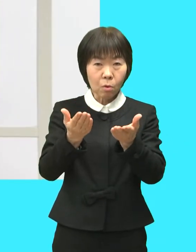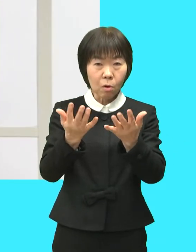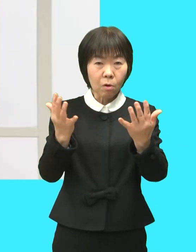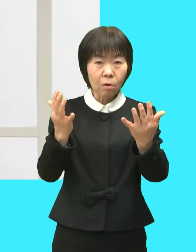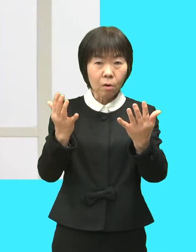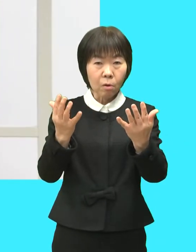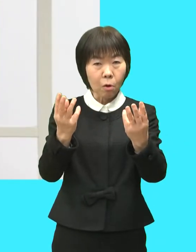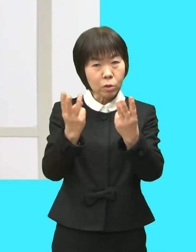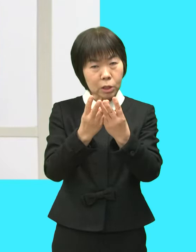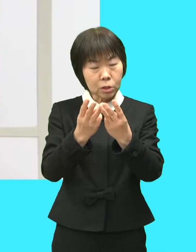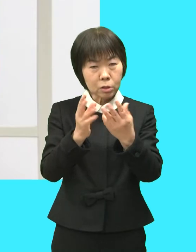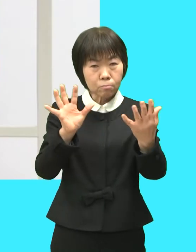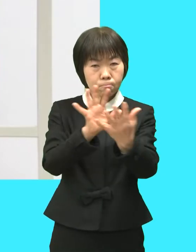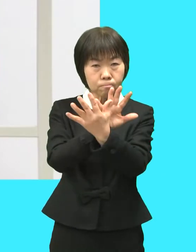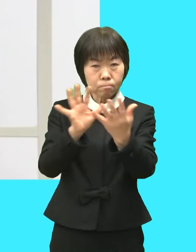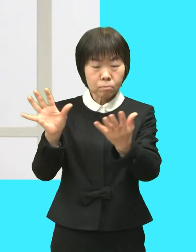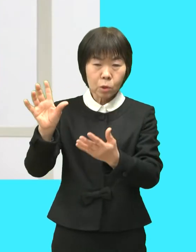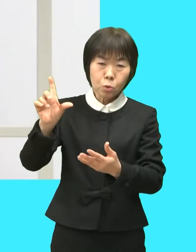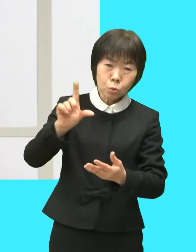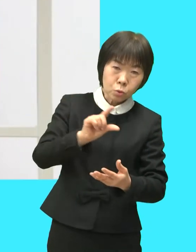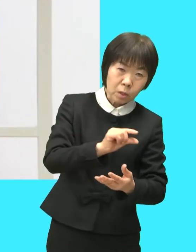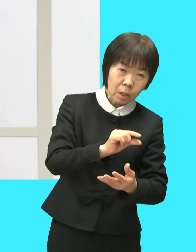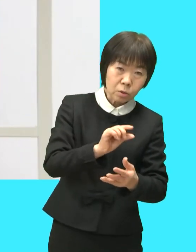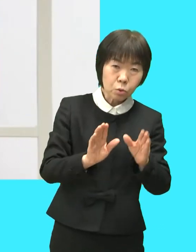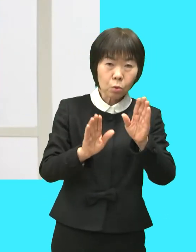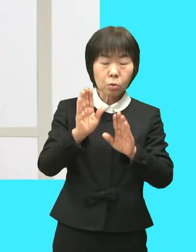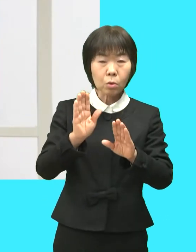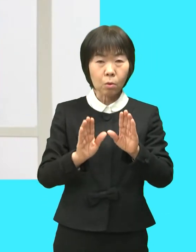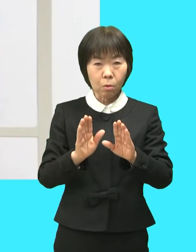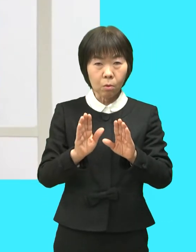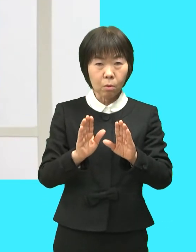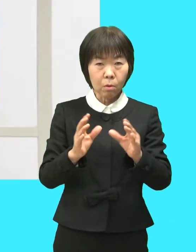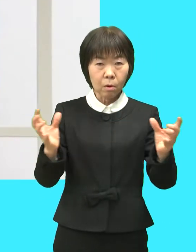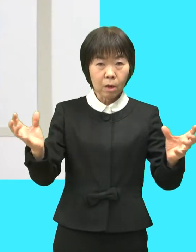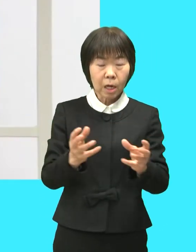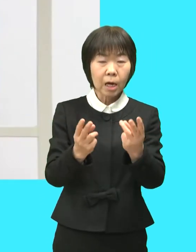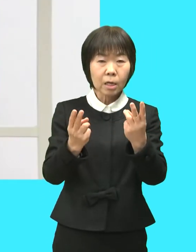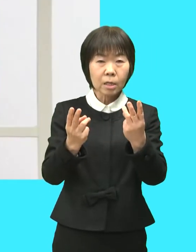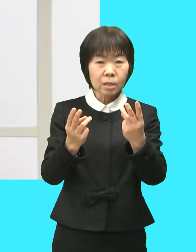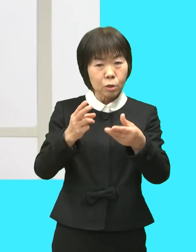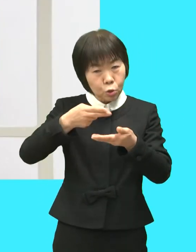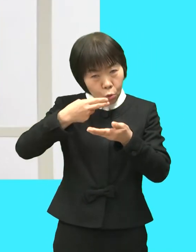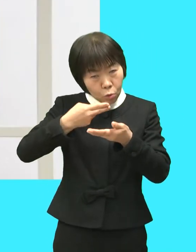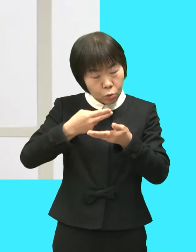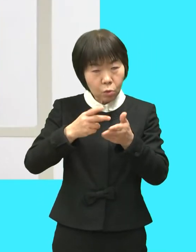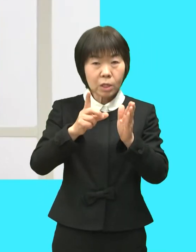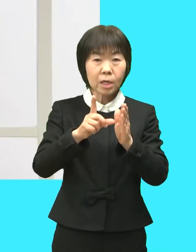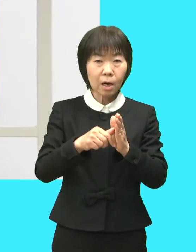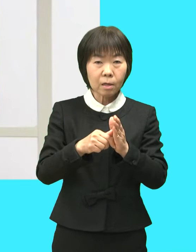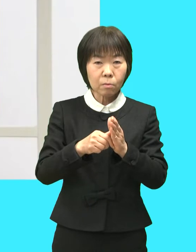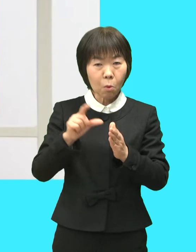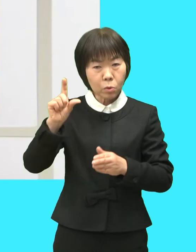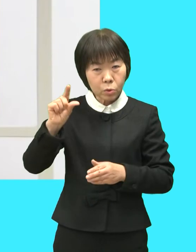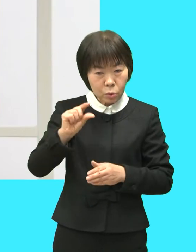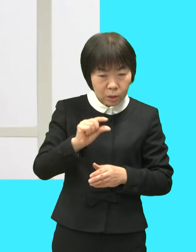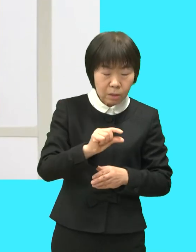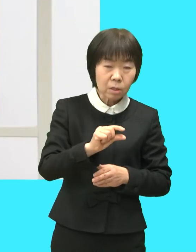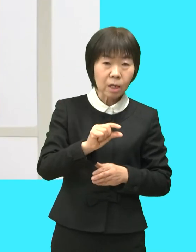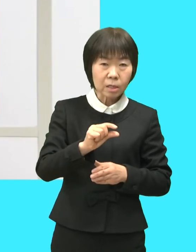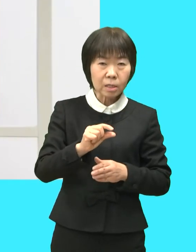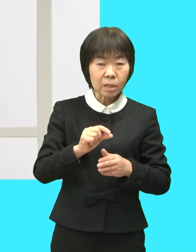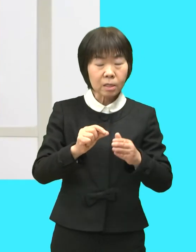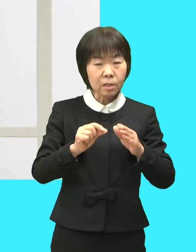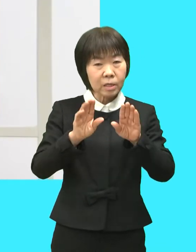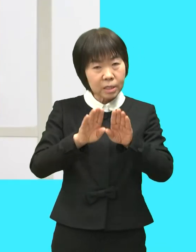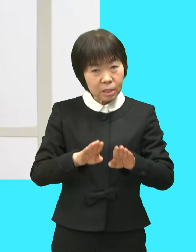人数、人手が減っている状況でありましたし、おそらく会食の機会もかなり少なくなり、静か